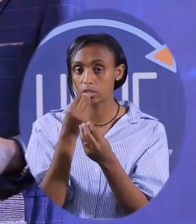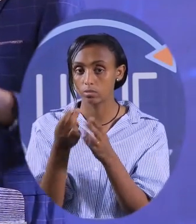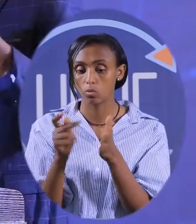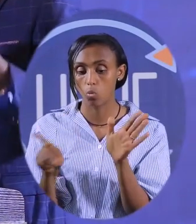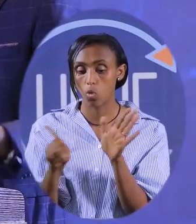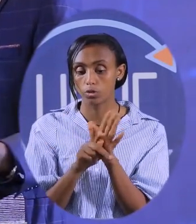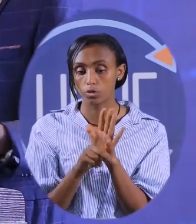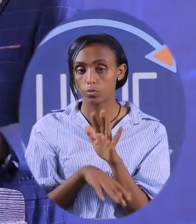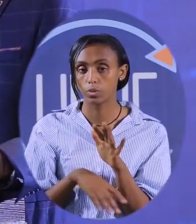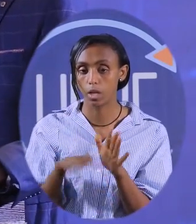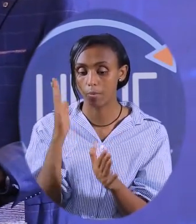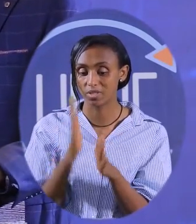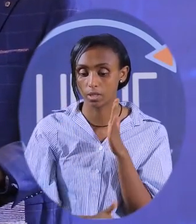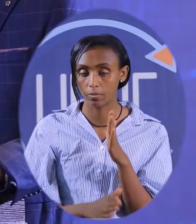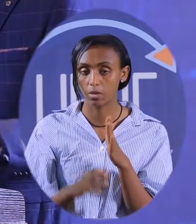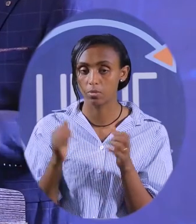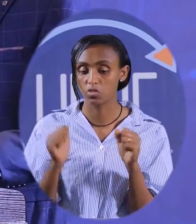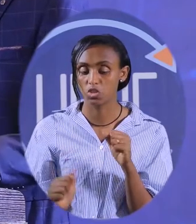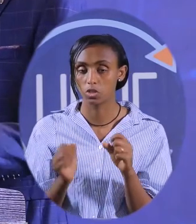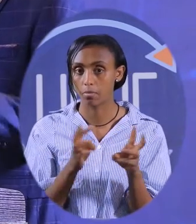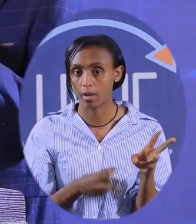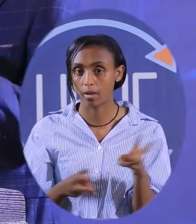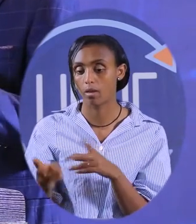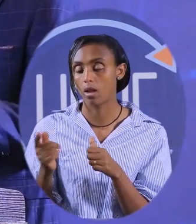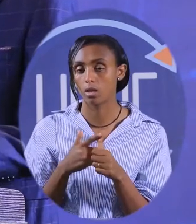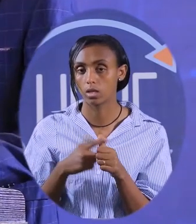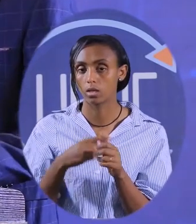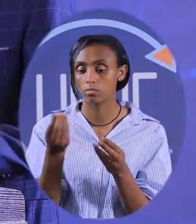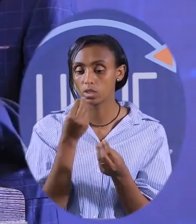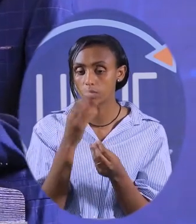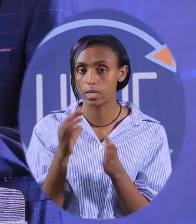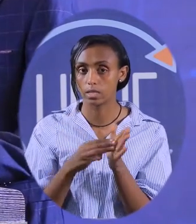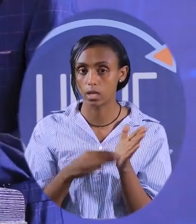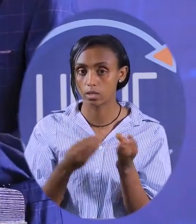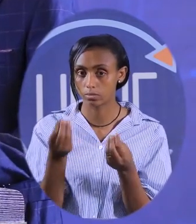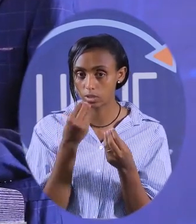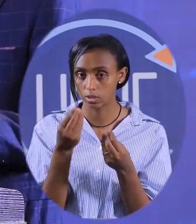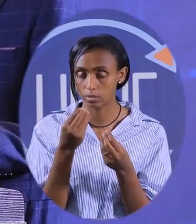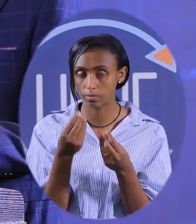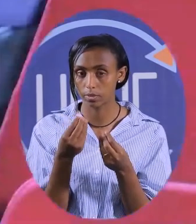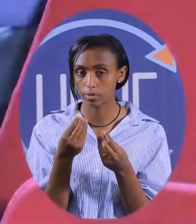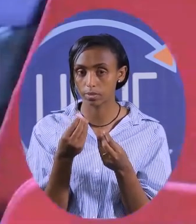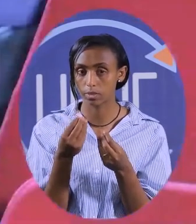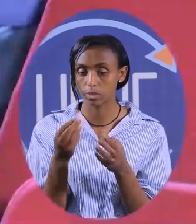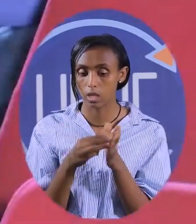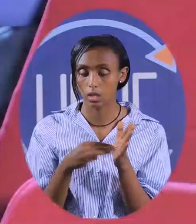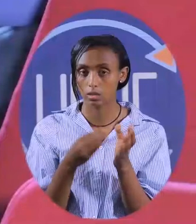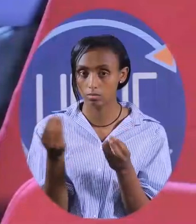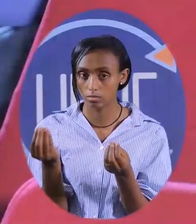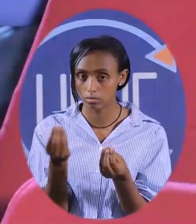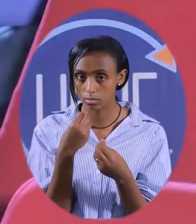ፖሊሲውን ለማስተግበር በሚችል መንገድ አንደኛ የምግብና ሥርዓተ ምግብ ኤጀንሲና የምግብና ሥርዓተ